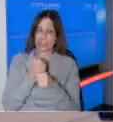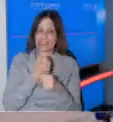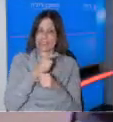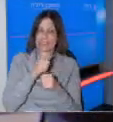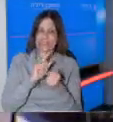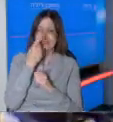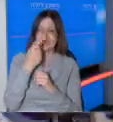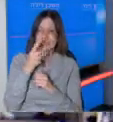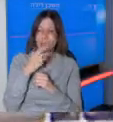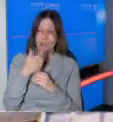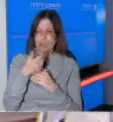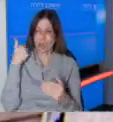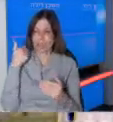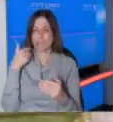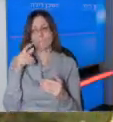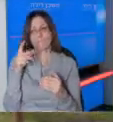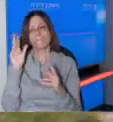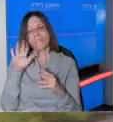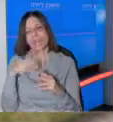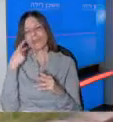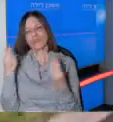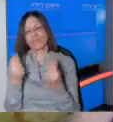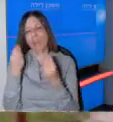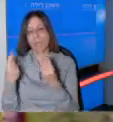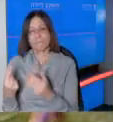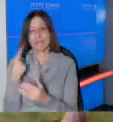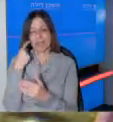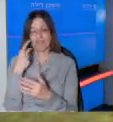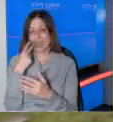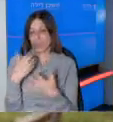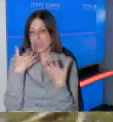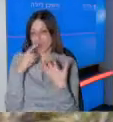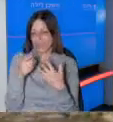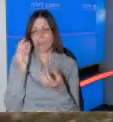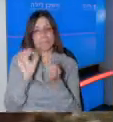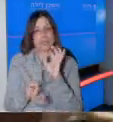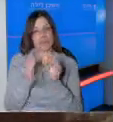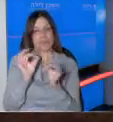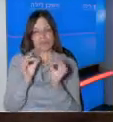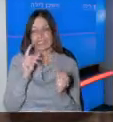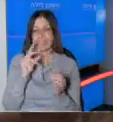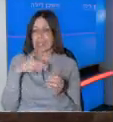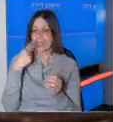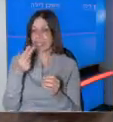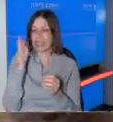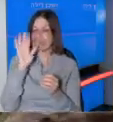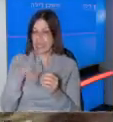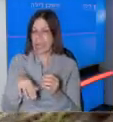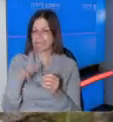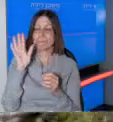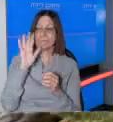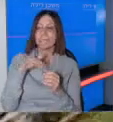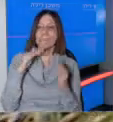ואני אגיד לך דבר מדהים, שגם ראינו בסיפור הזה, שבעצם מבחינה משפטית, זה הולך להיות גם חל על